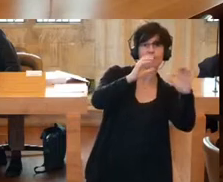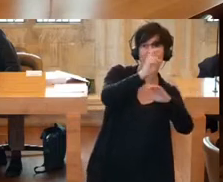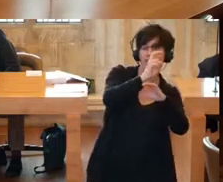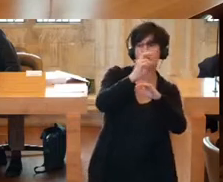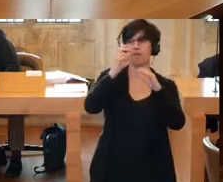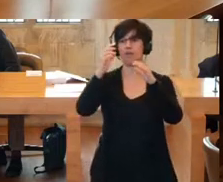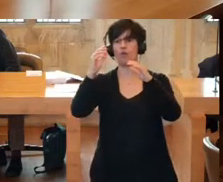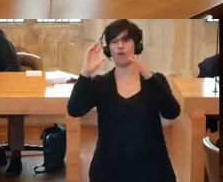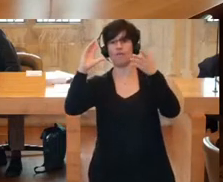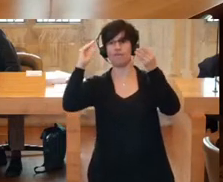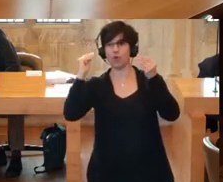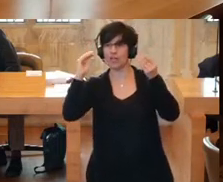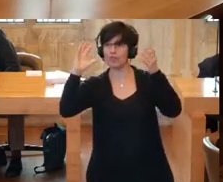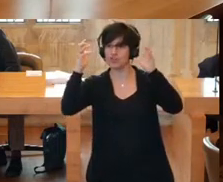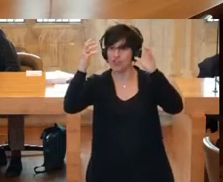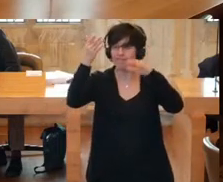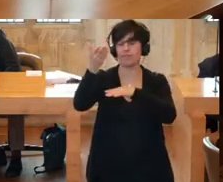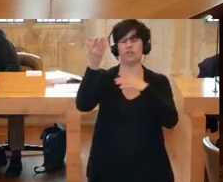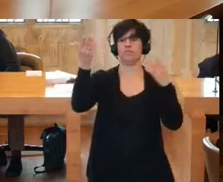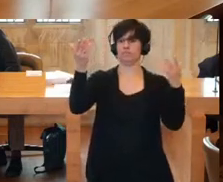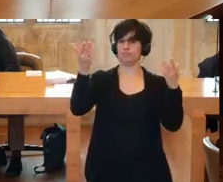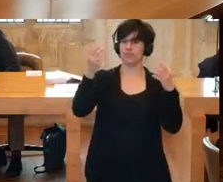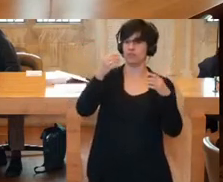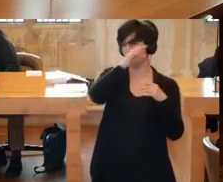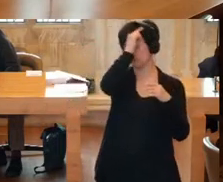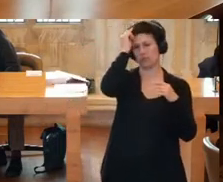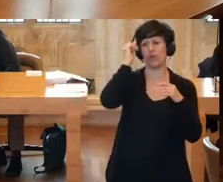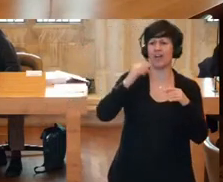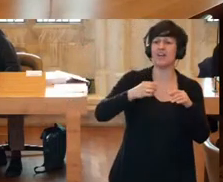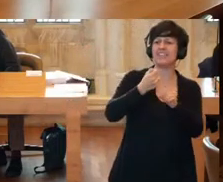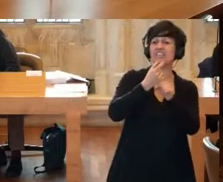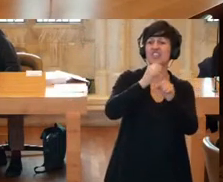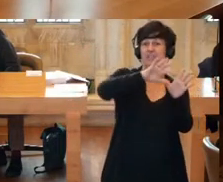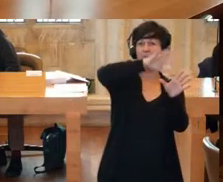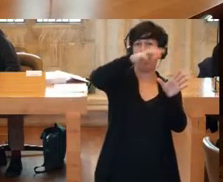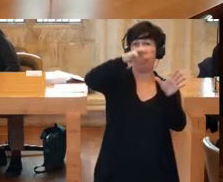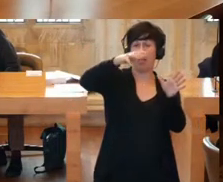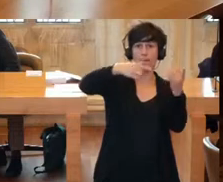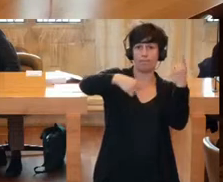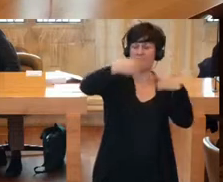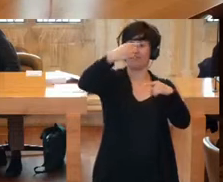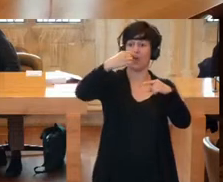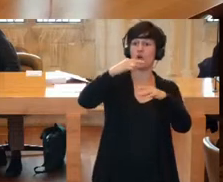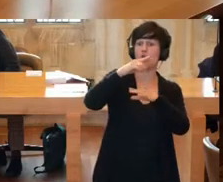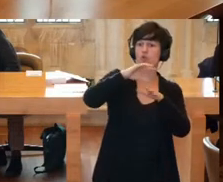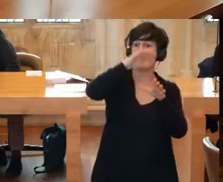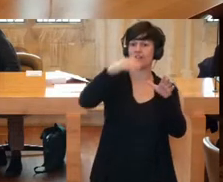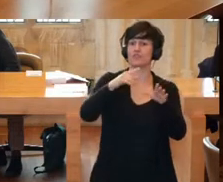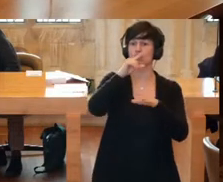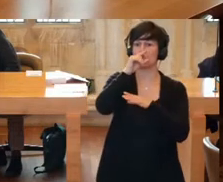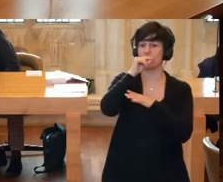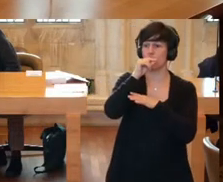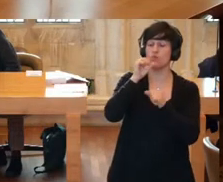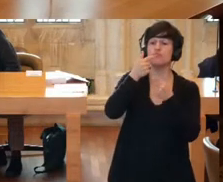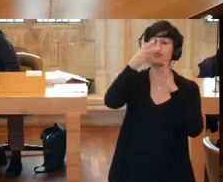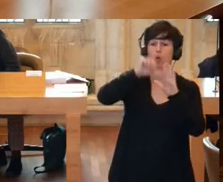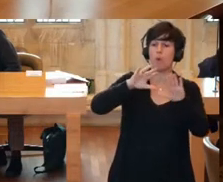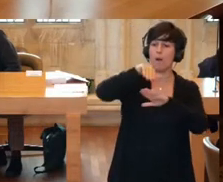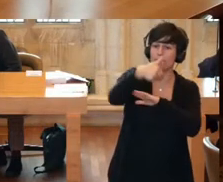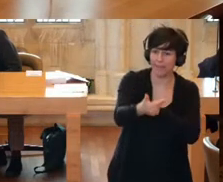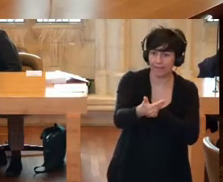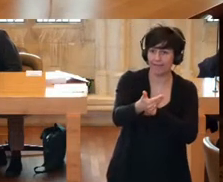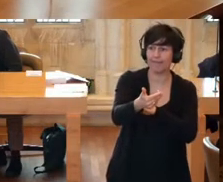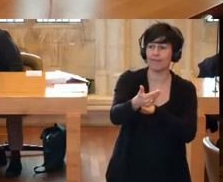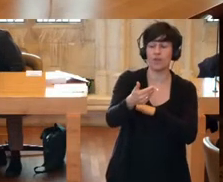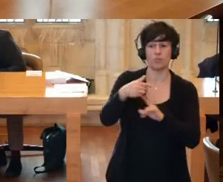imaginait transformer la plus grande décharge de Caen en parc. La colline aux oiseaux fut créée. Quelques mois seulement après la disparition de cet